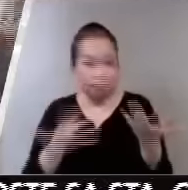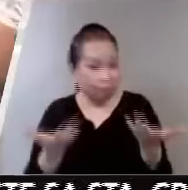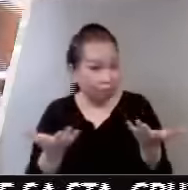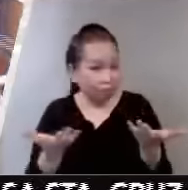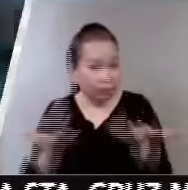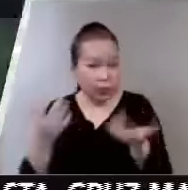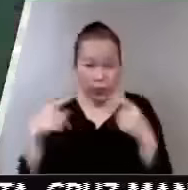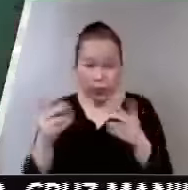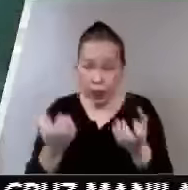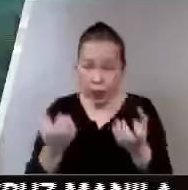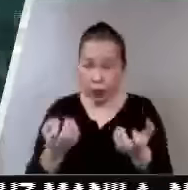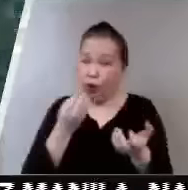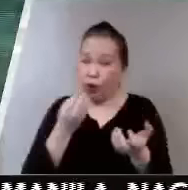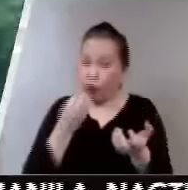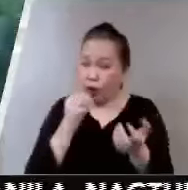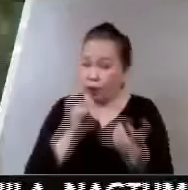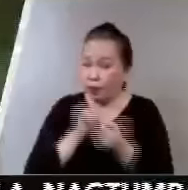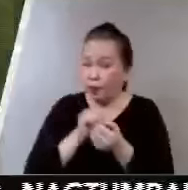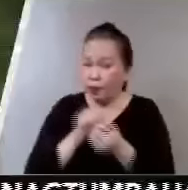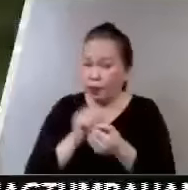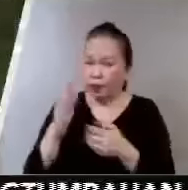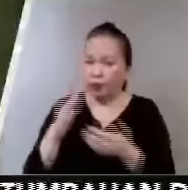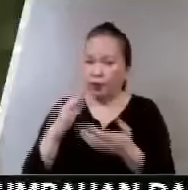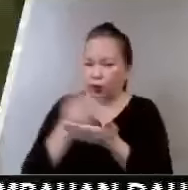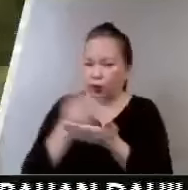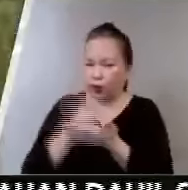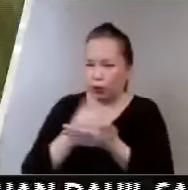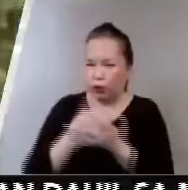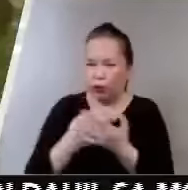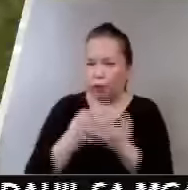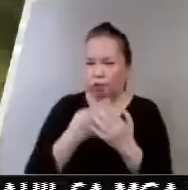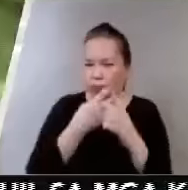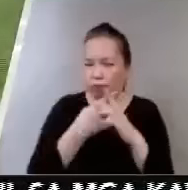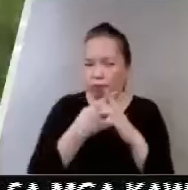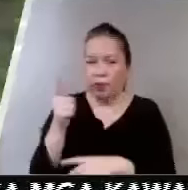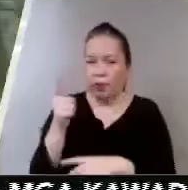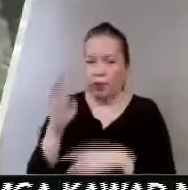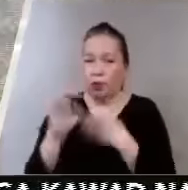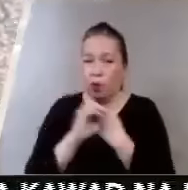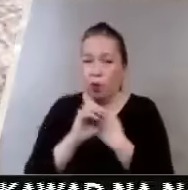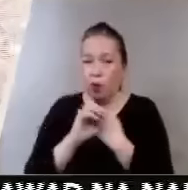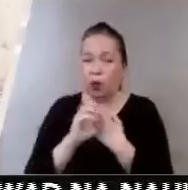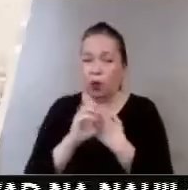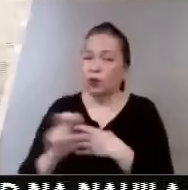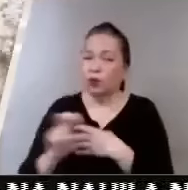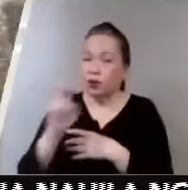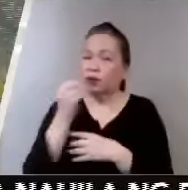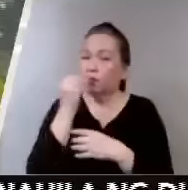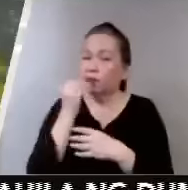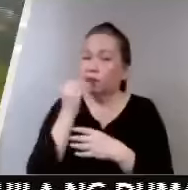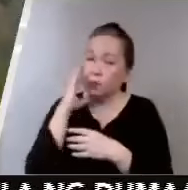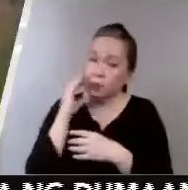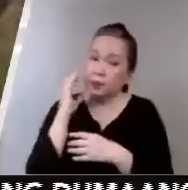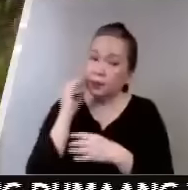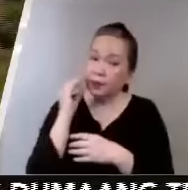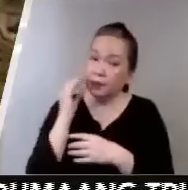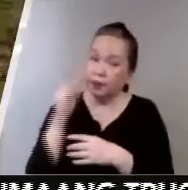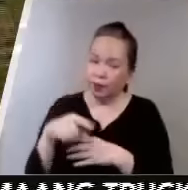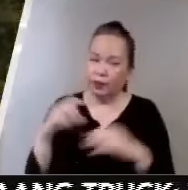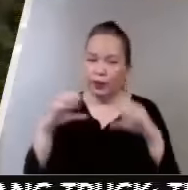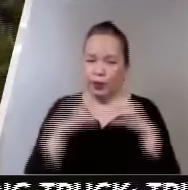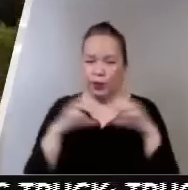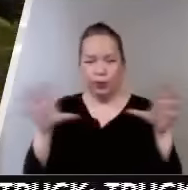trip? I-share nyo sa 24 Oras Weekend page ang inyong travel at food adventures. Para sa GMA Integrated News, Raffy